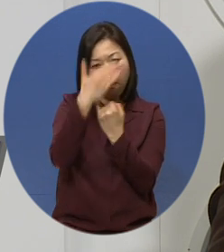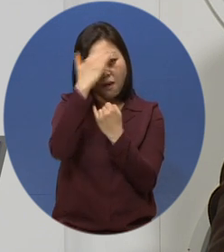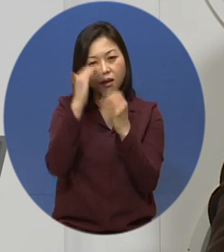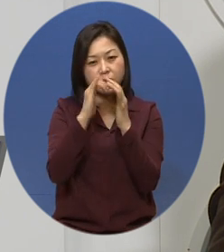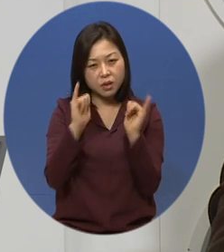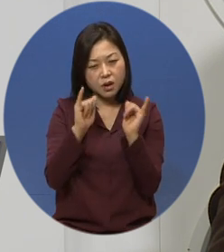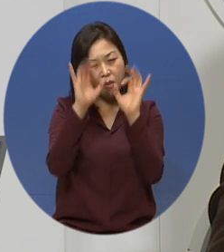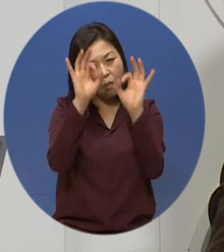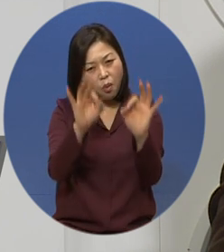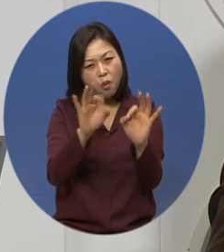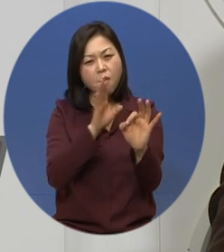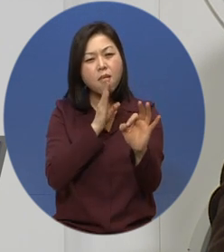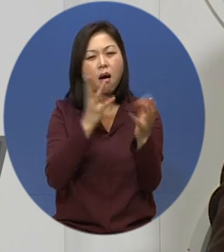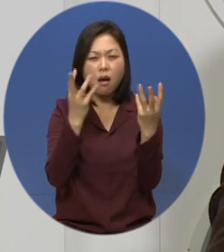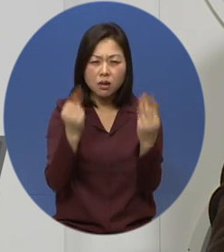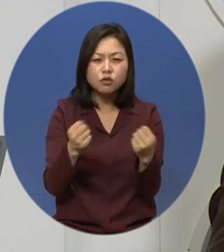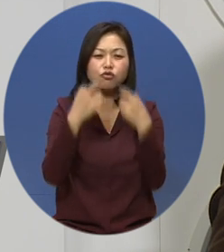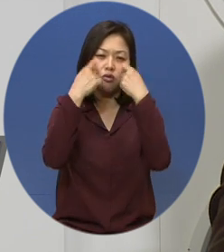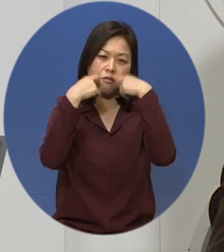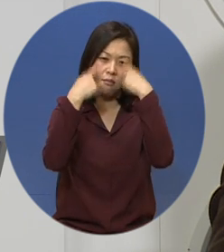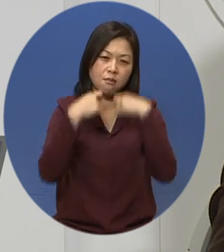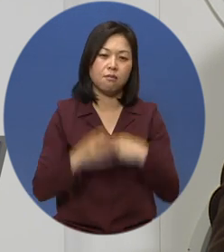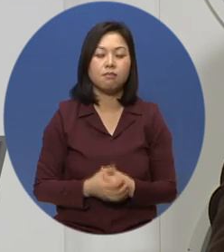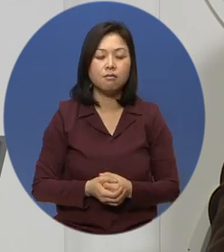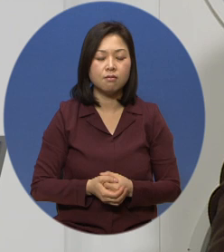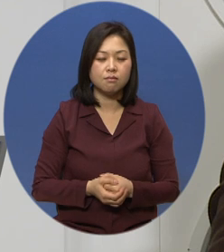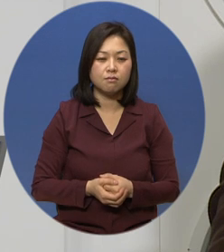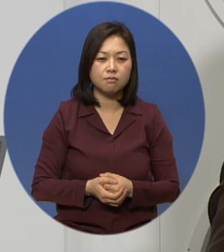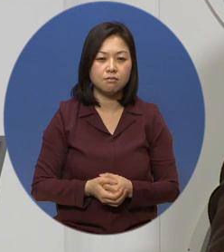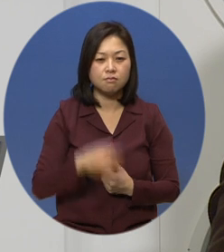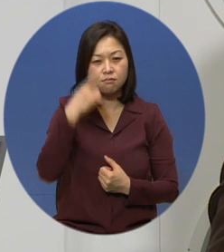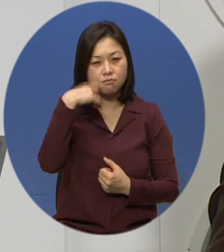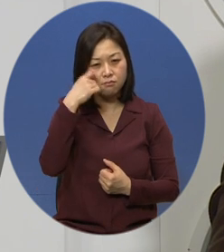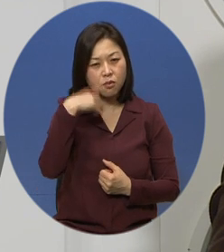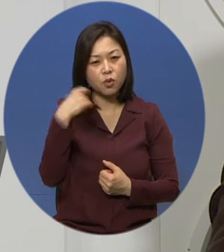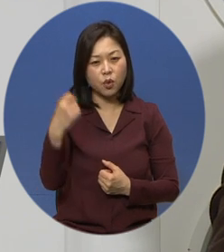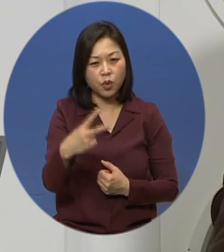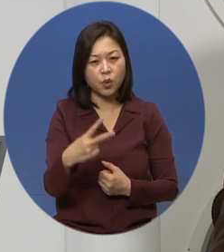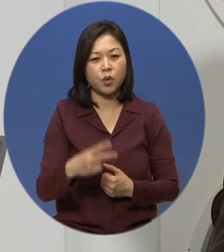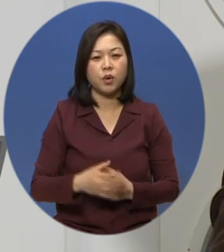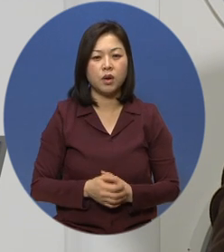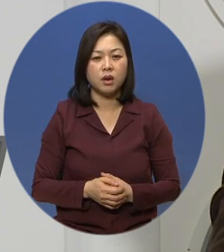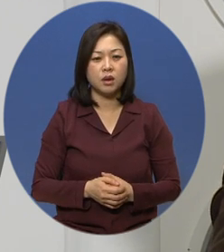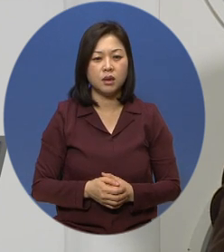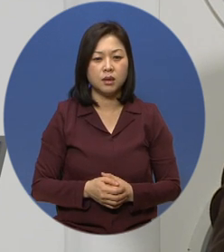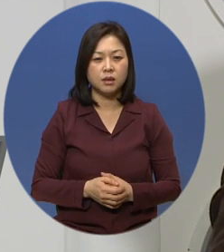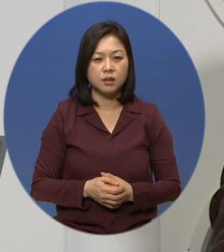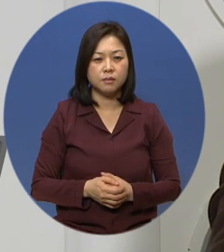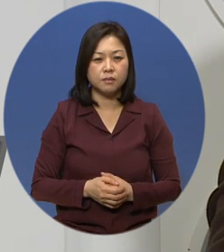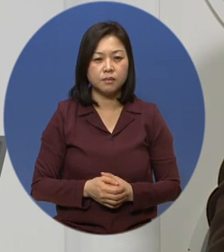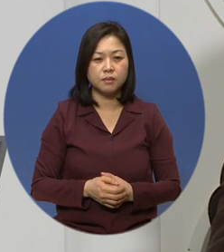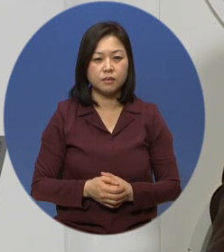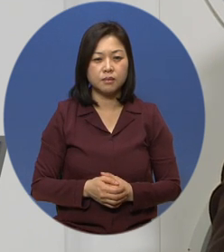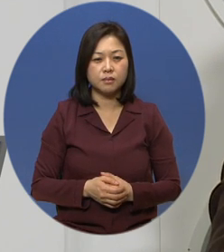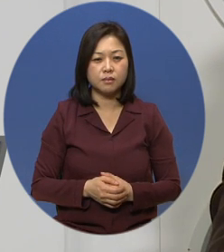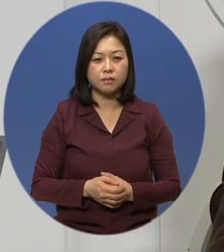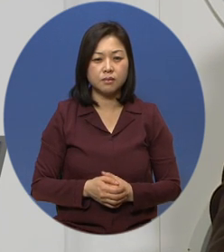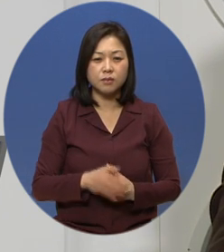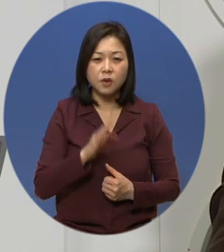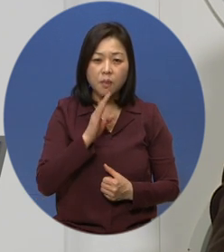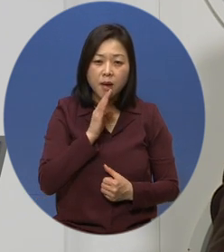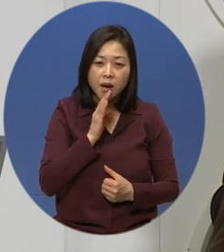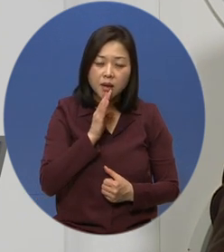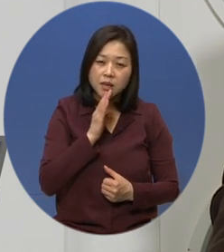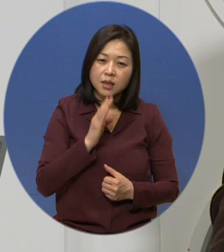많이 오쇼 때요 에 많이 오셨다고 하고 또 어 거기에 아주 인상